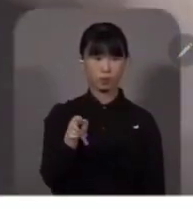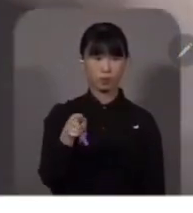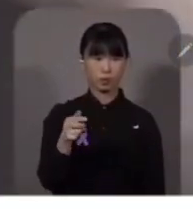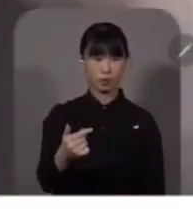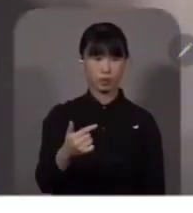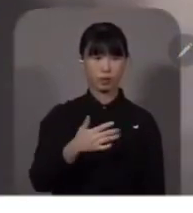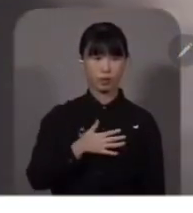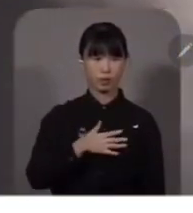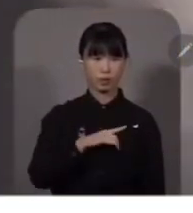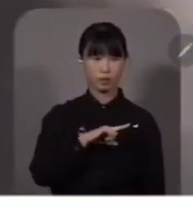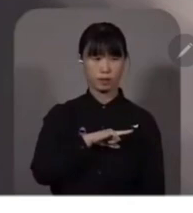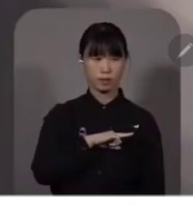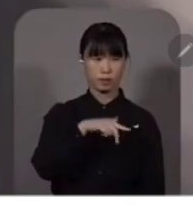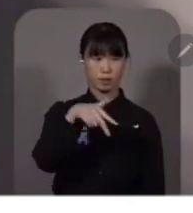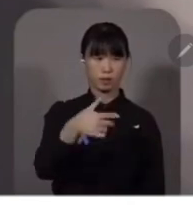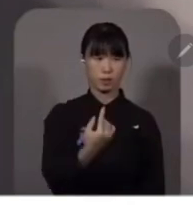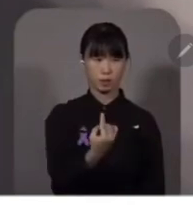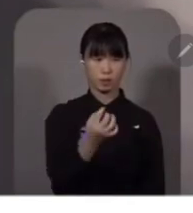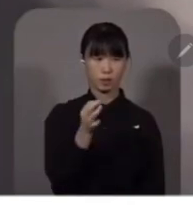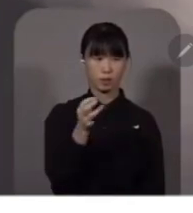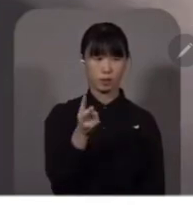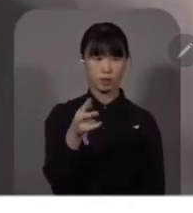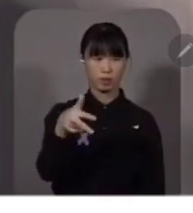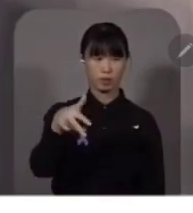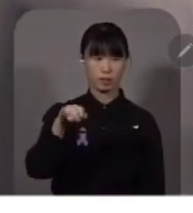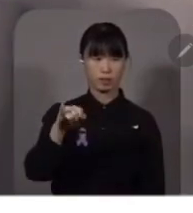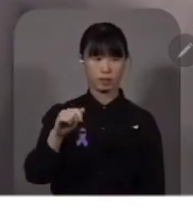내 이름은 조예지.